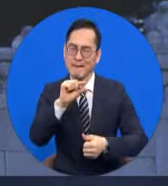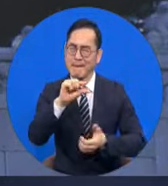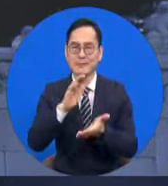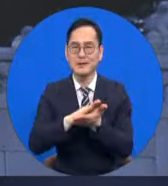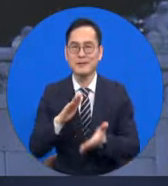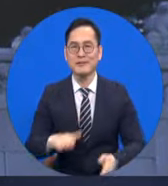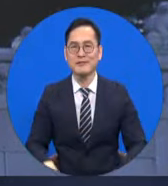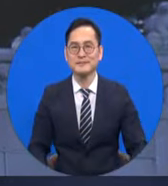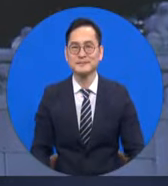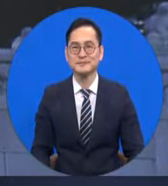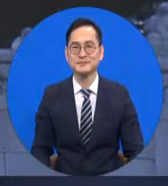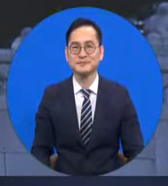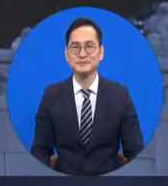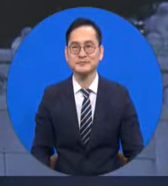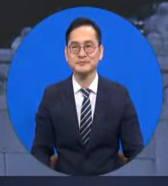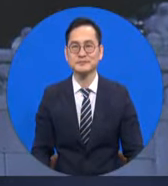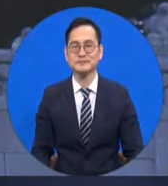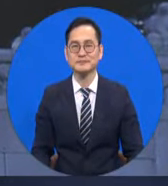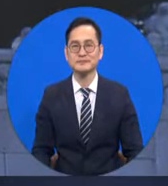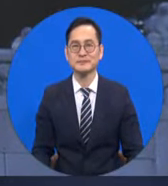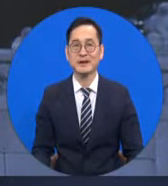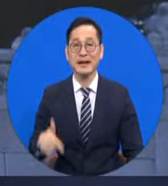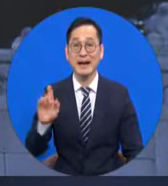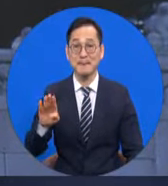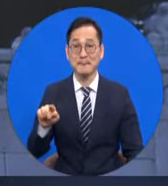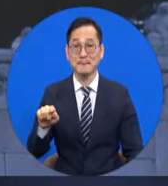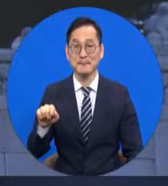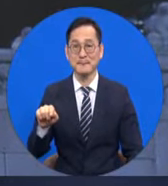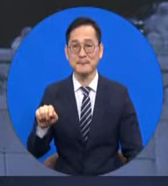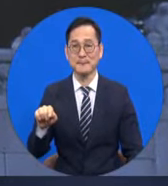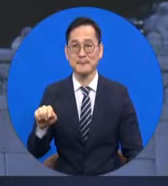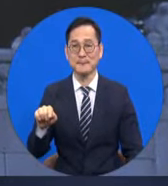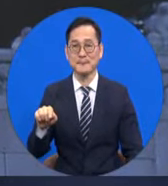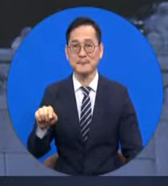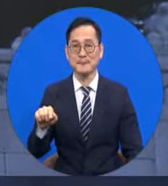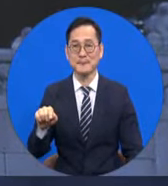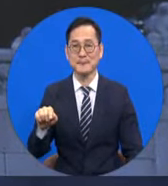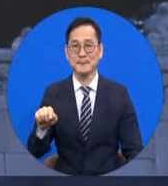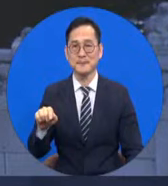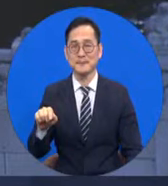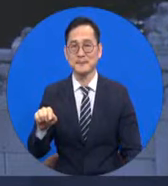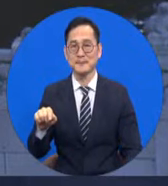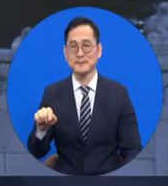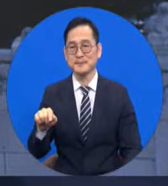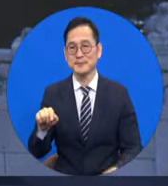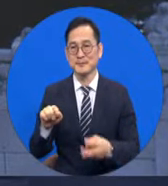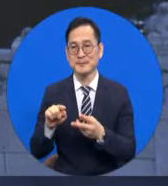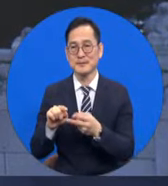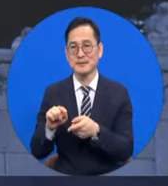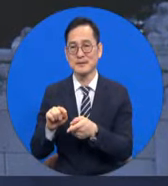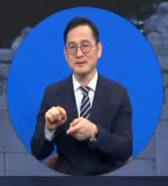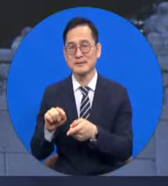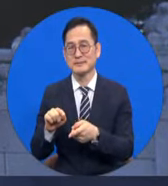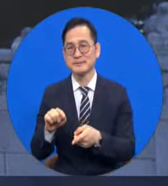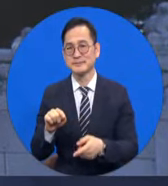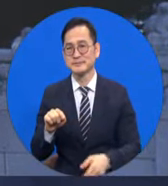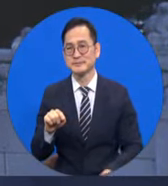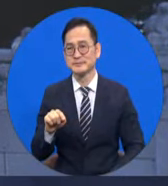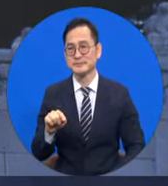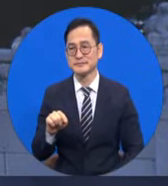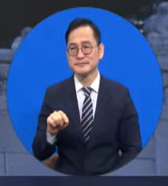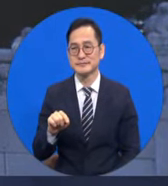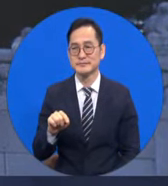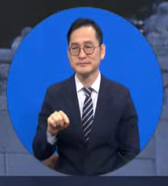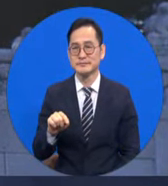있는 양상이었고요. 광진 갑은 현역인 전혜숙 의원이 공천을 받지 못하고 정치 신인 이정헌 후보를 민주당이 공천을